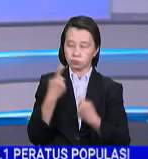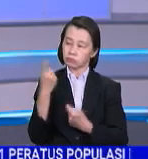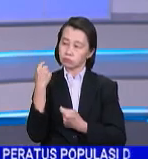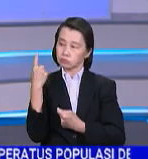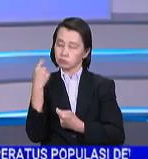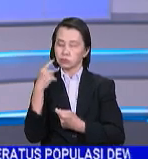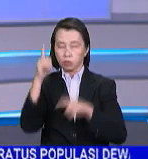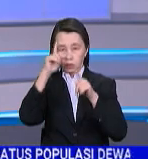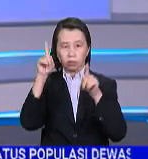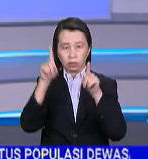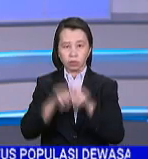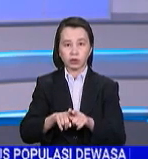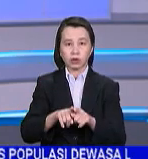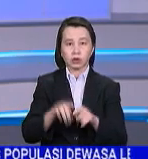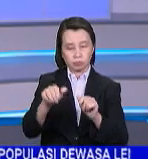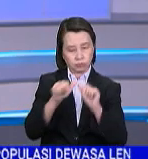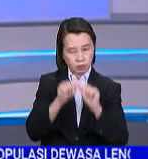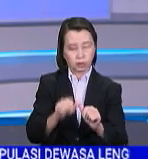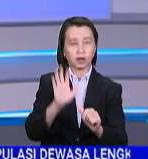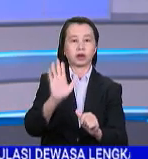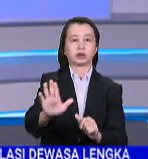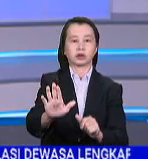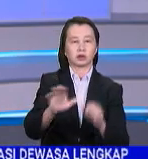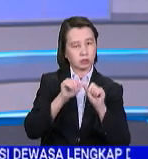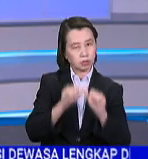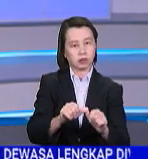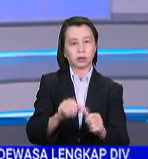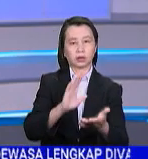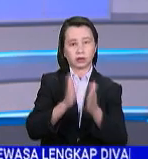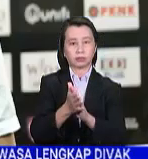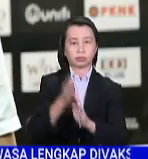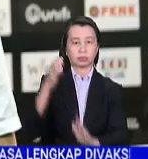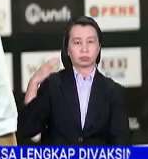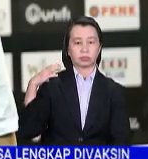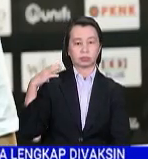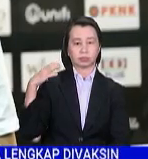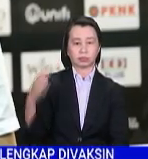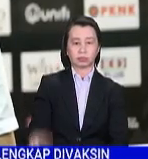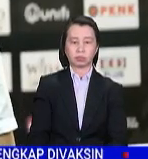ini setuju untuk mengekalkan beliau.